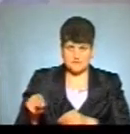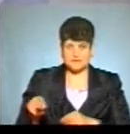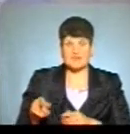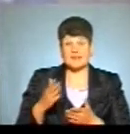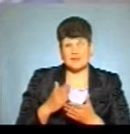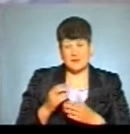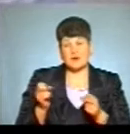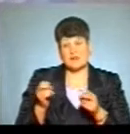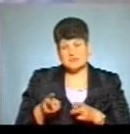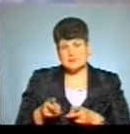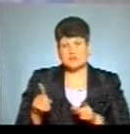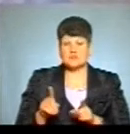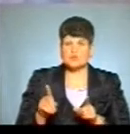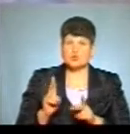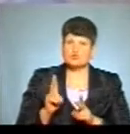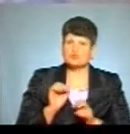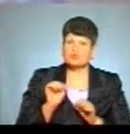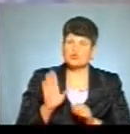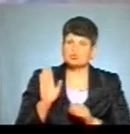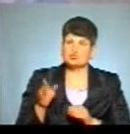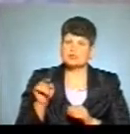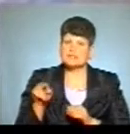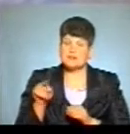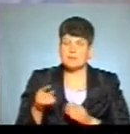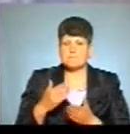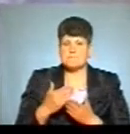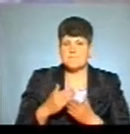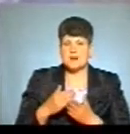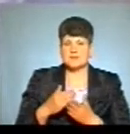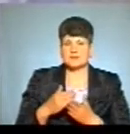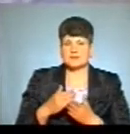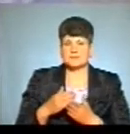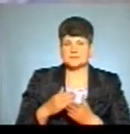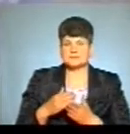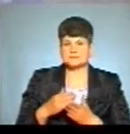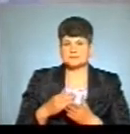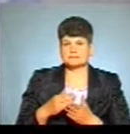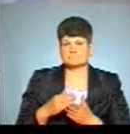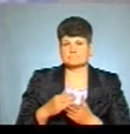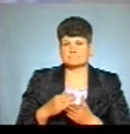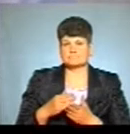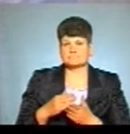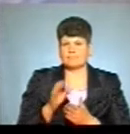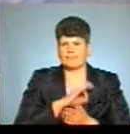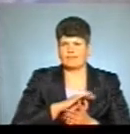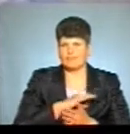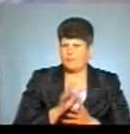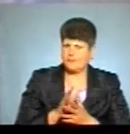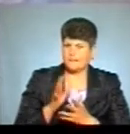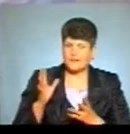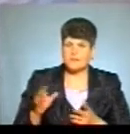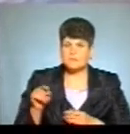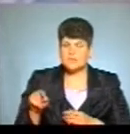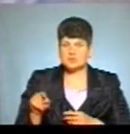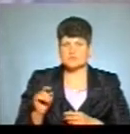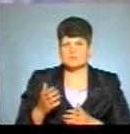є ризики, що хтось може бути там вже, мати якийсь прикормлений округ, де він буде мати більшість, навіть не